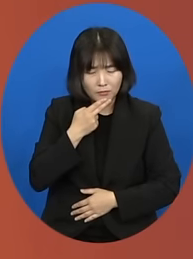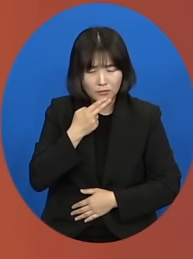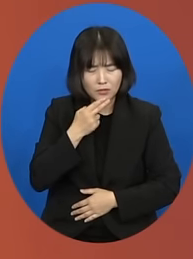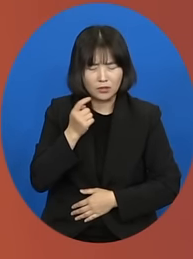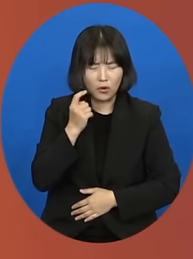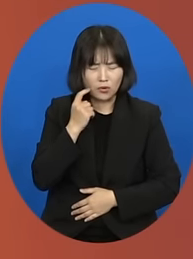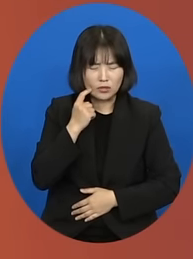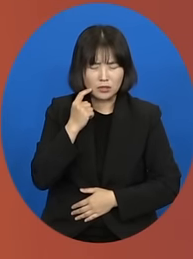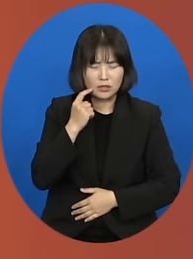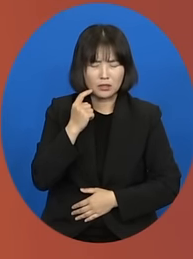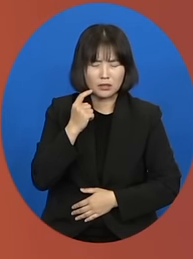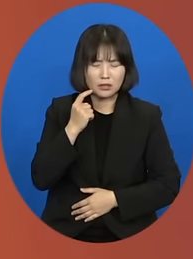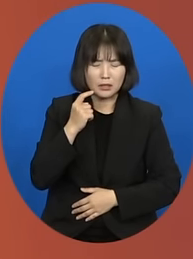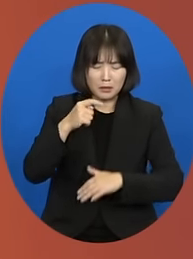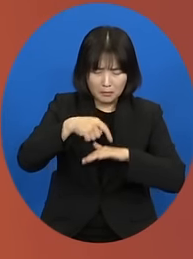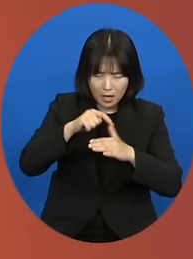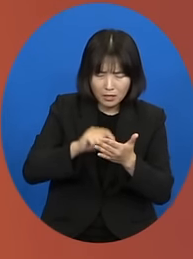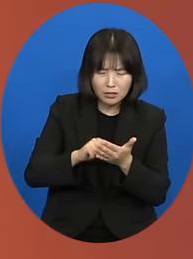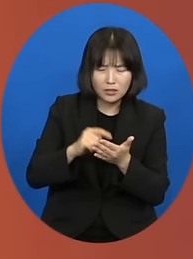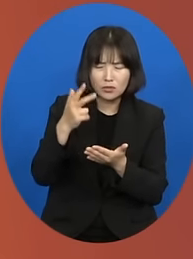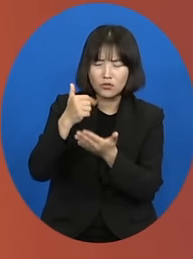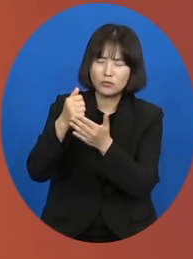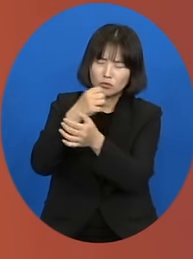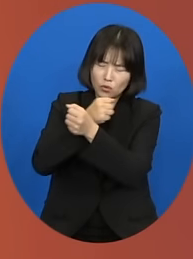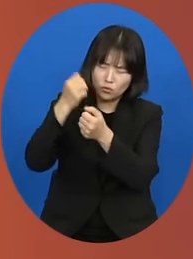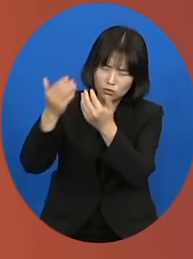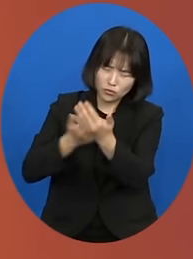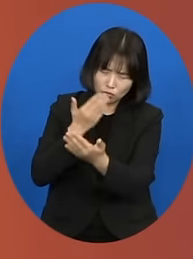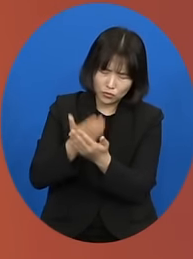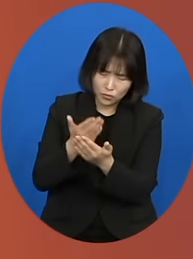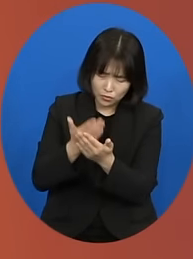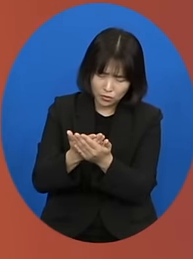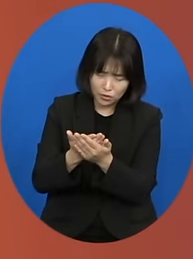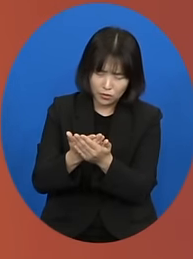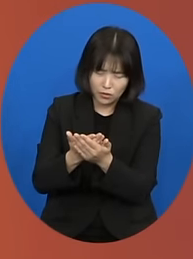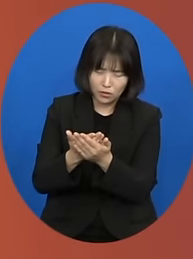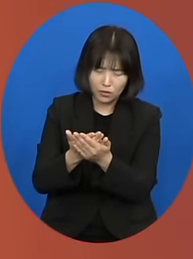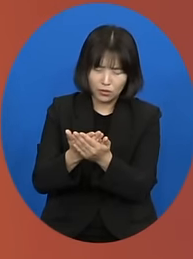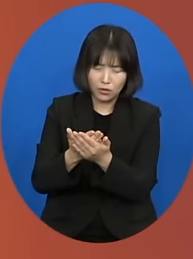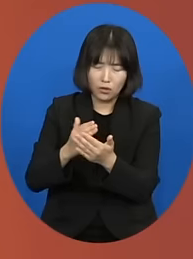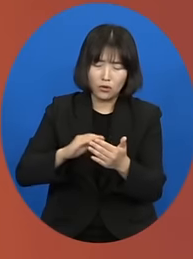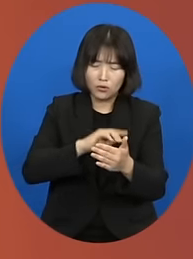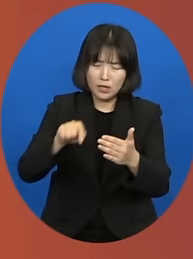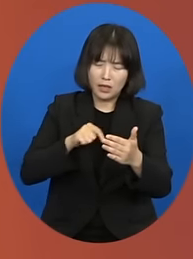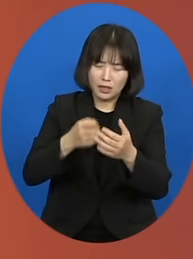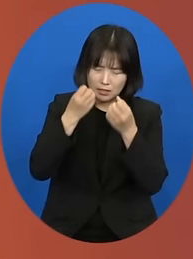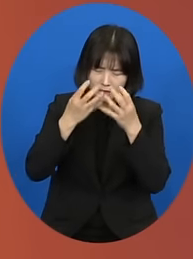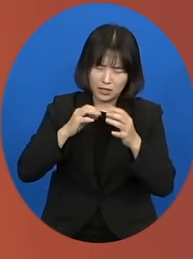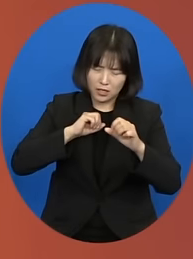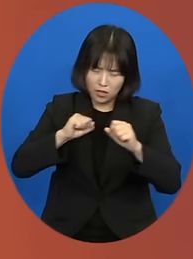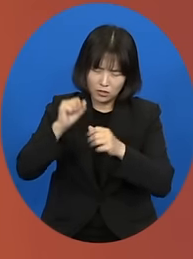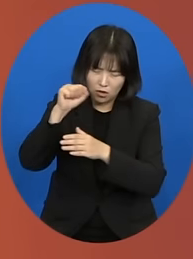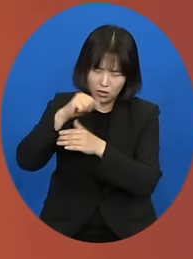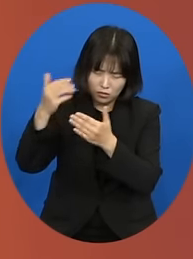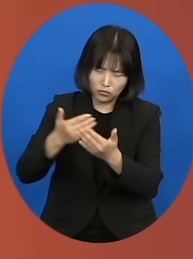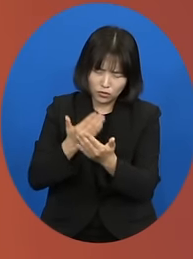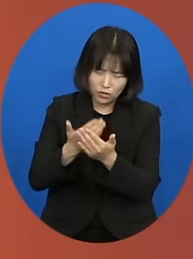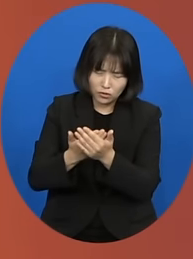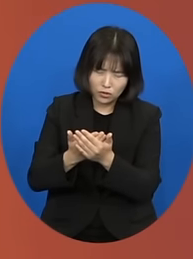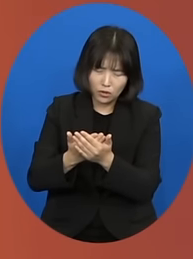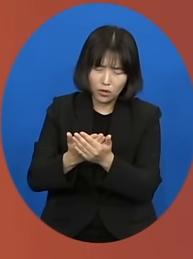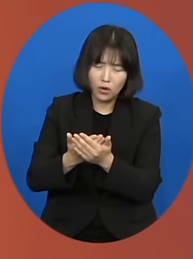거짓되고 부패한 마음을 주님 용서하여 주옵소서. 우리 안에 새 역사를 허락하사 우리도 사랑하는